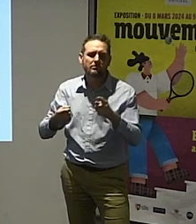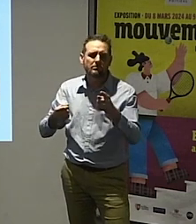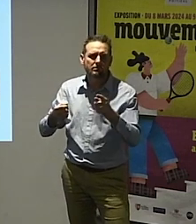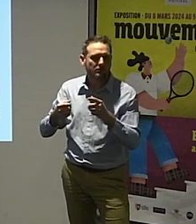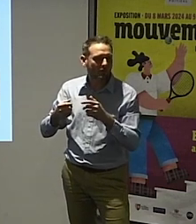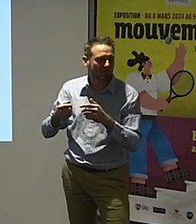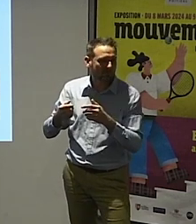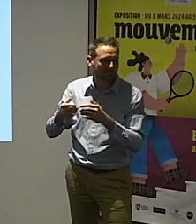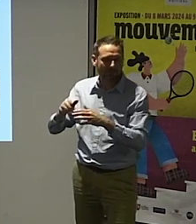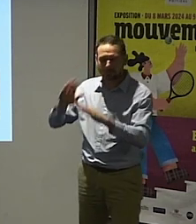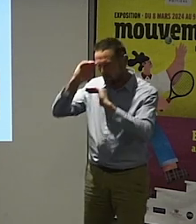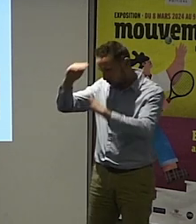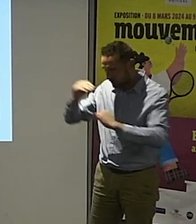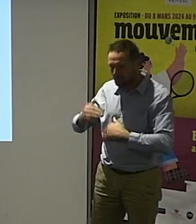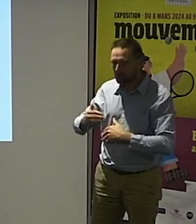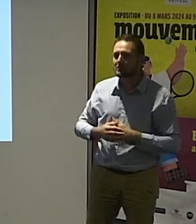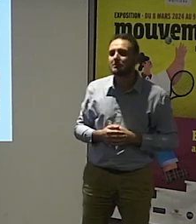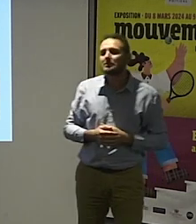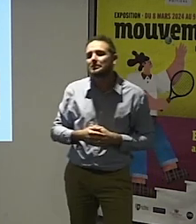Confiance.